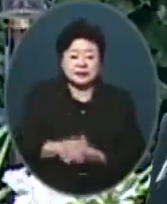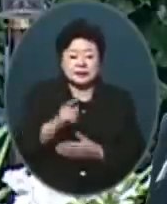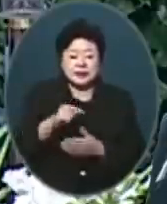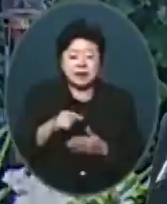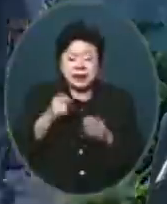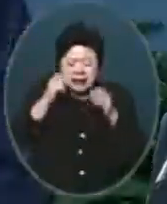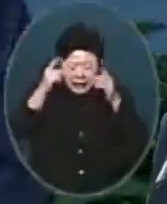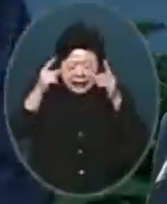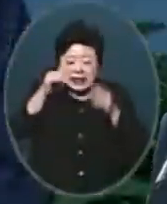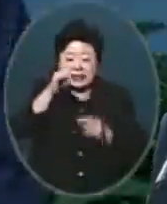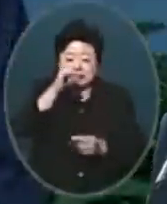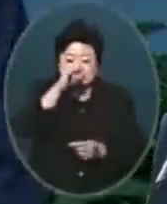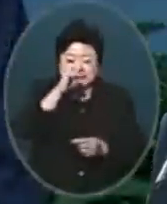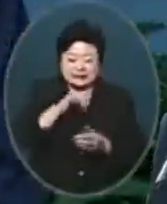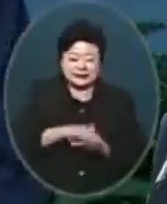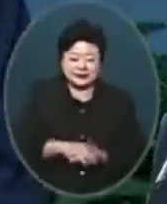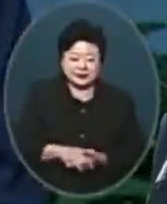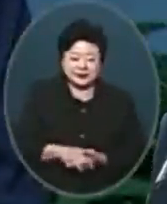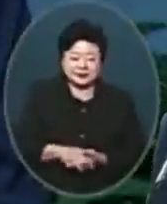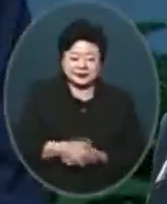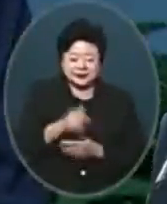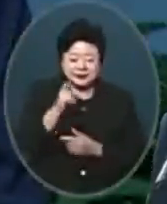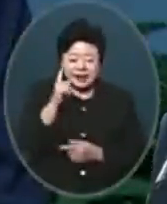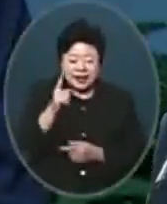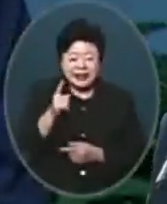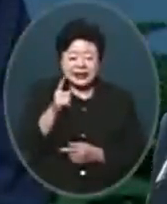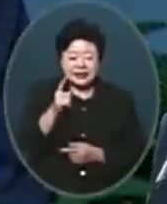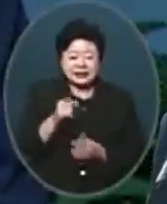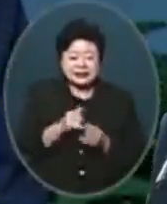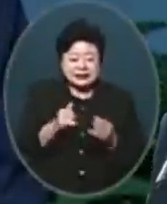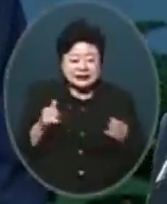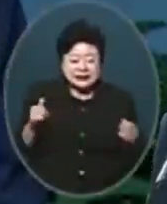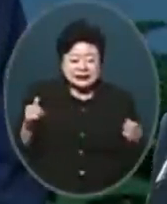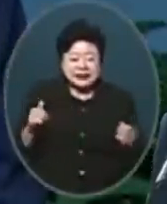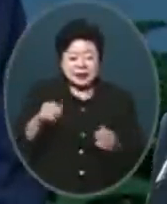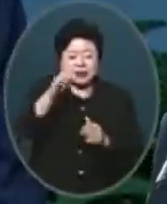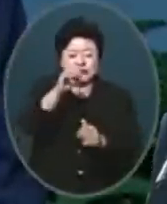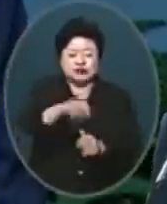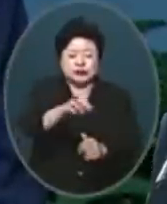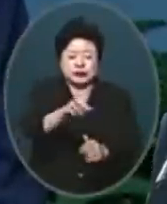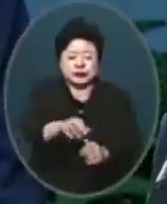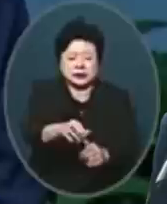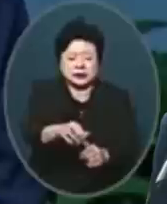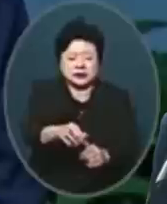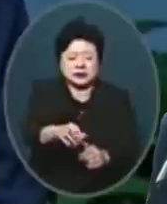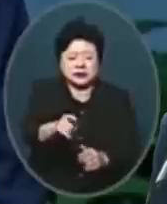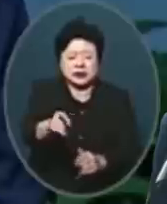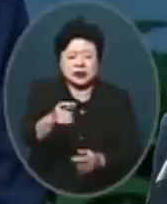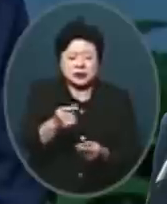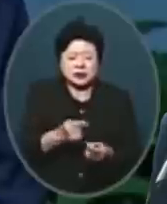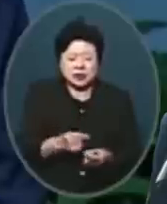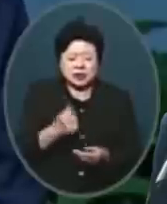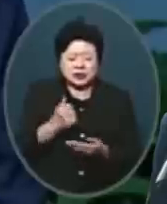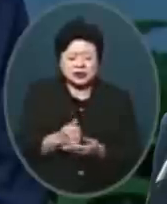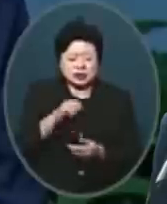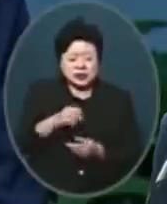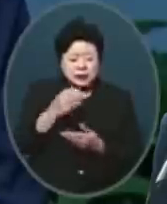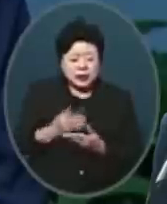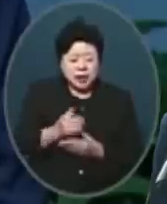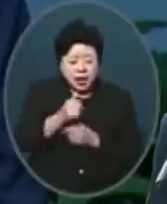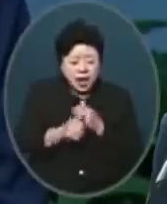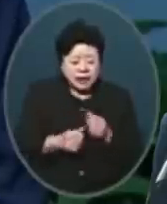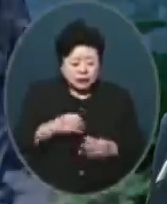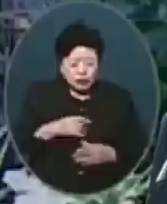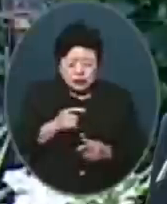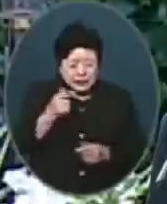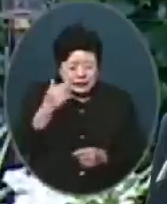마음에 깨달음이 있었습니다. 하나는 그 사람을 꾸짖어 이르되 내가 동일한 정죄를 받고서도 하나님을